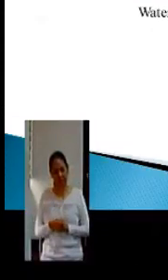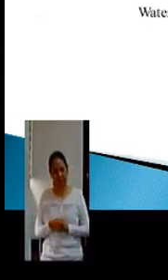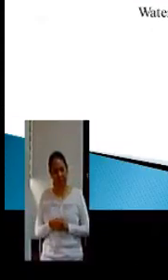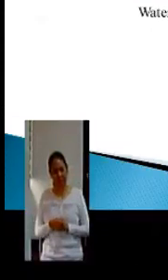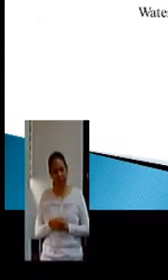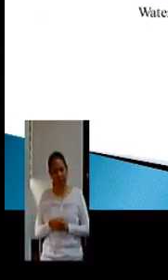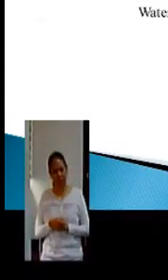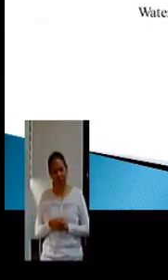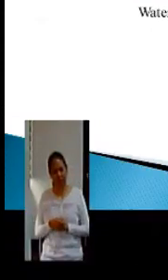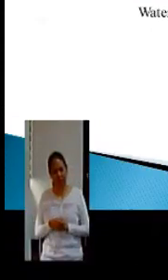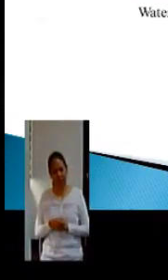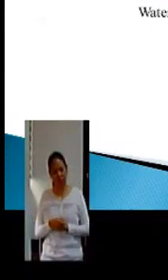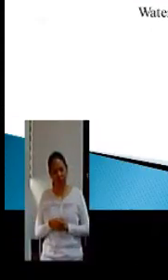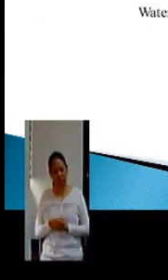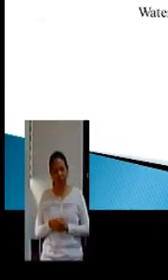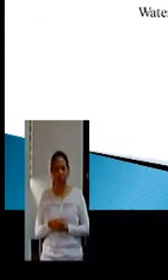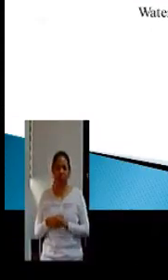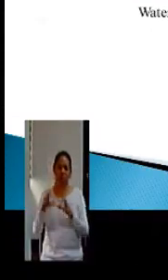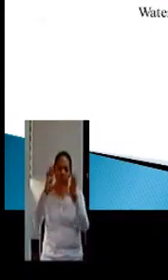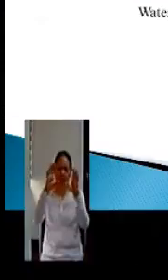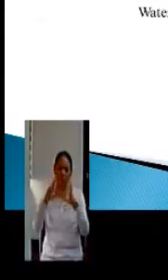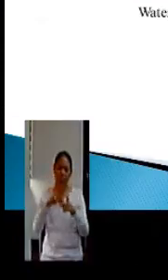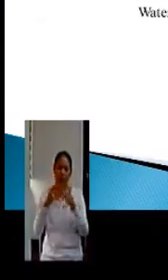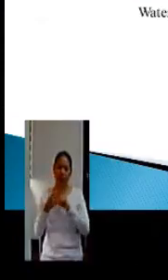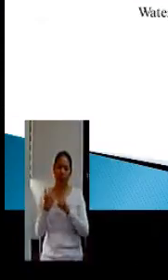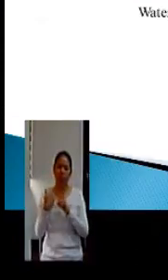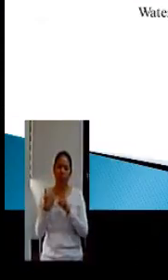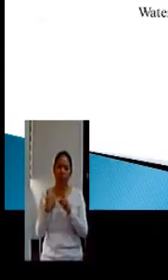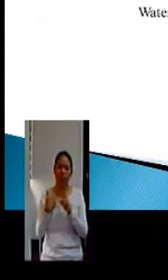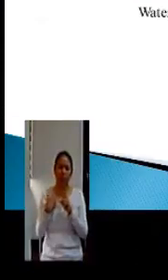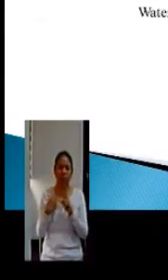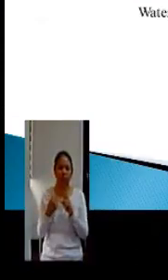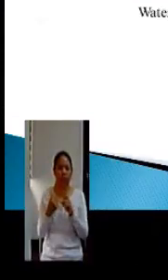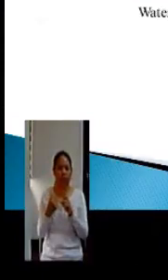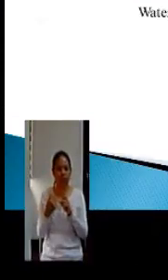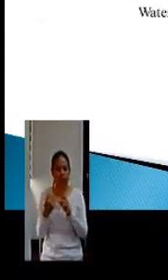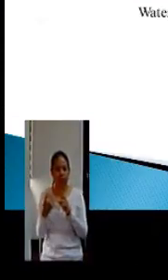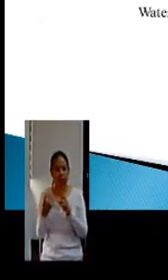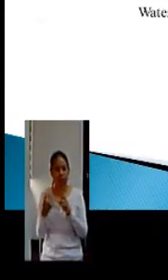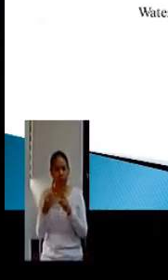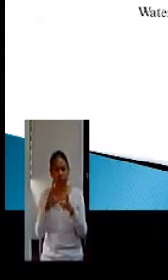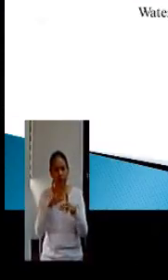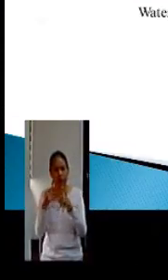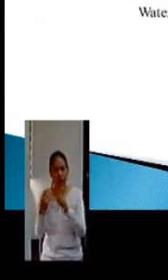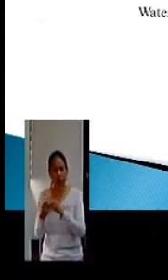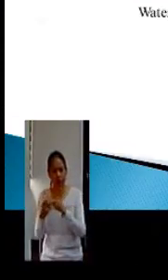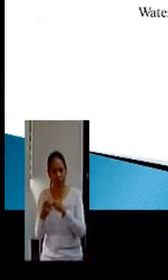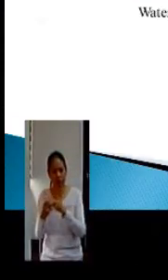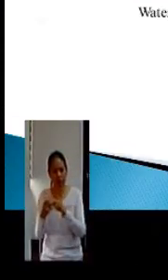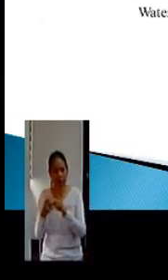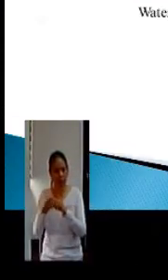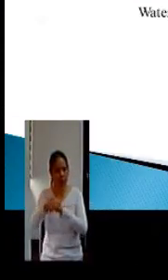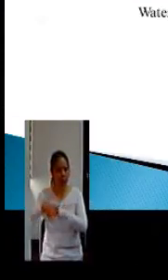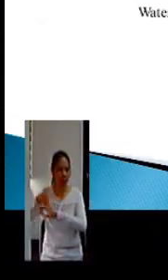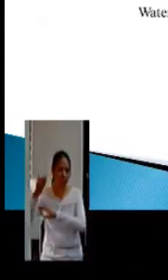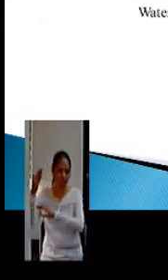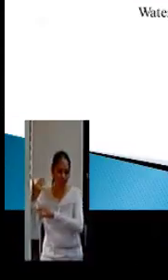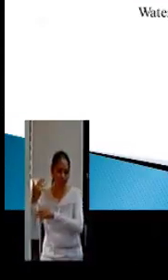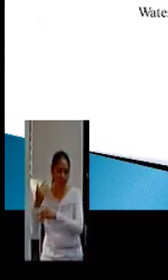maraming pagbabago. Tulad ng sinabi ng aming isa ng culture bearer namin dito, noon